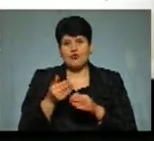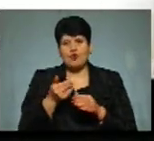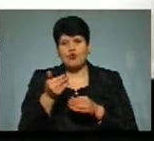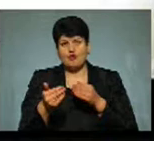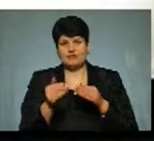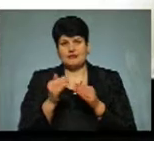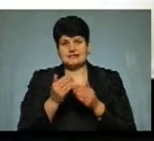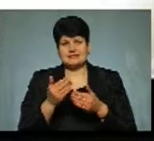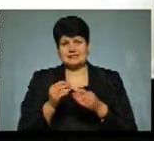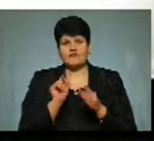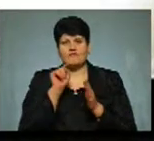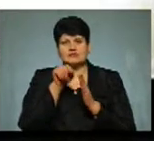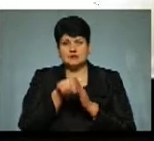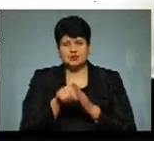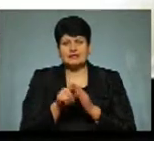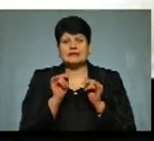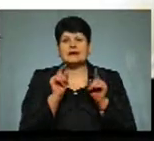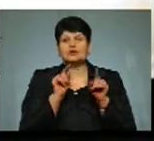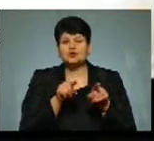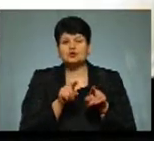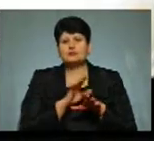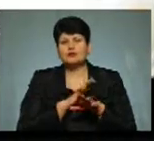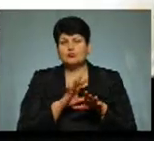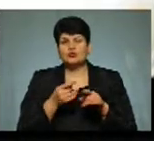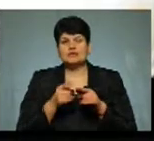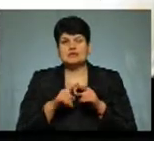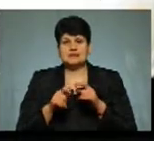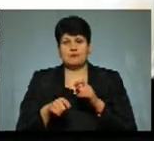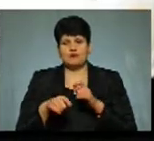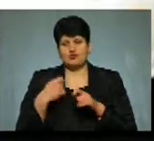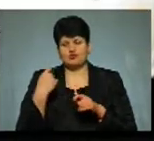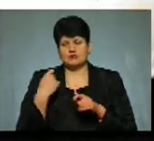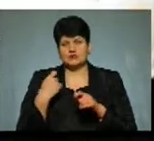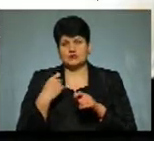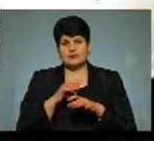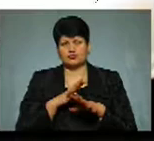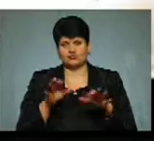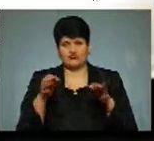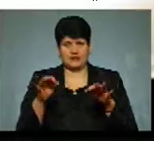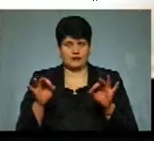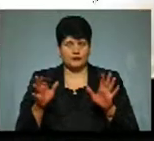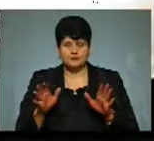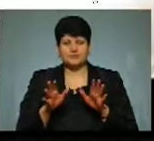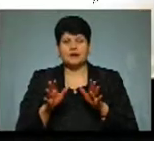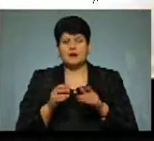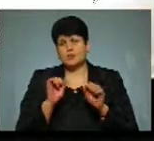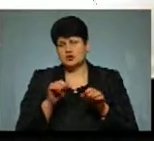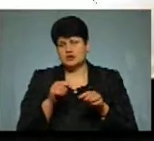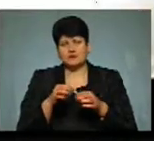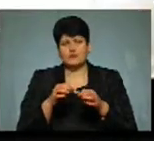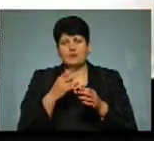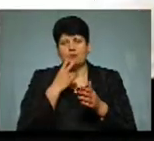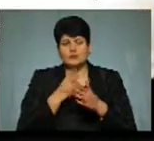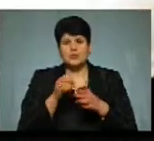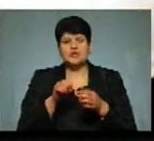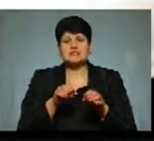система заходу на сайт, яка з однією метою для того, щоб вони не були, ця вся база порушень доступна в вільному режимі. Тобто людина може побачити номер постанови і номер